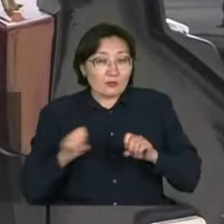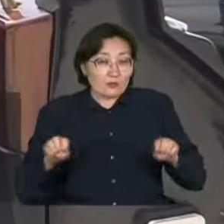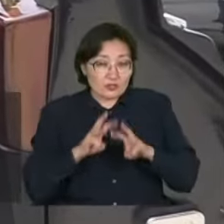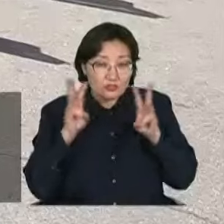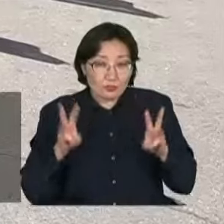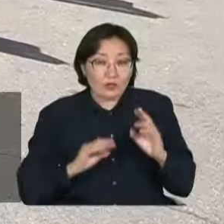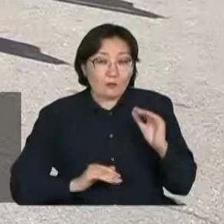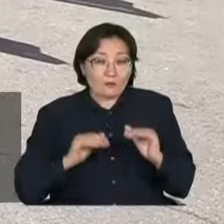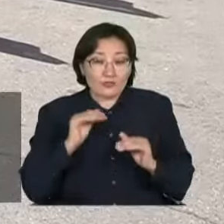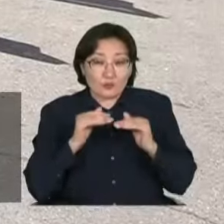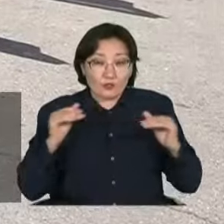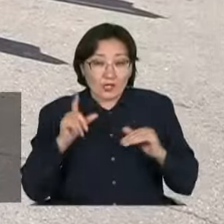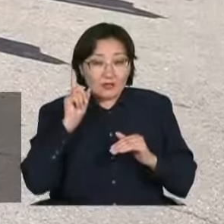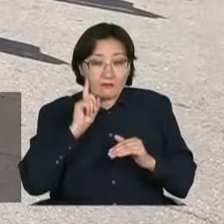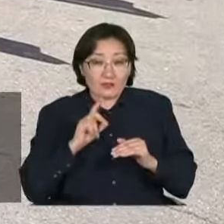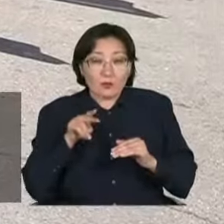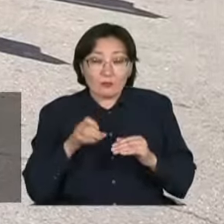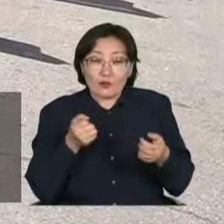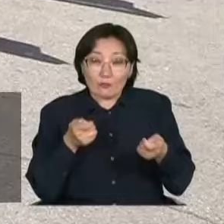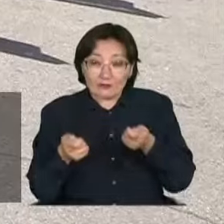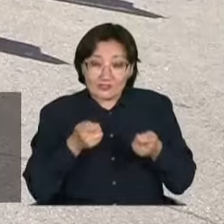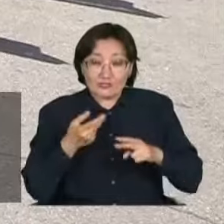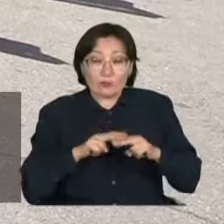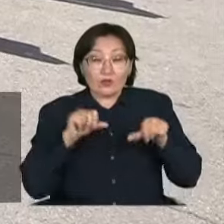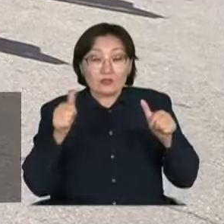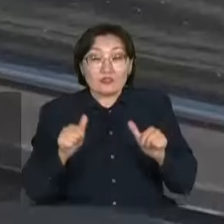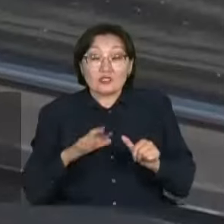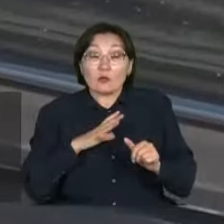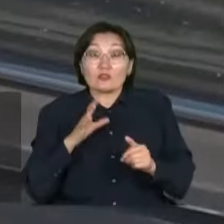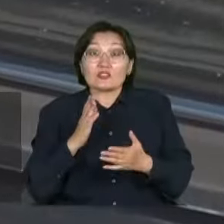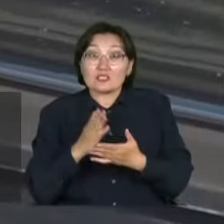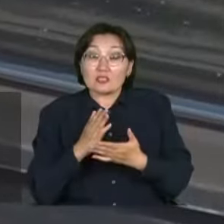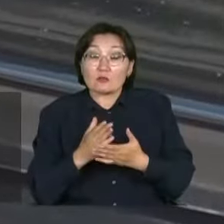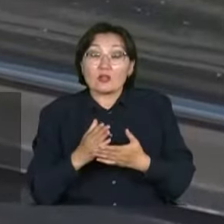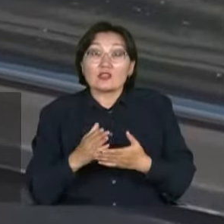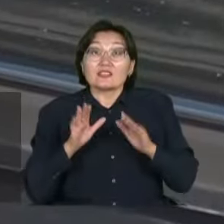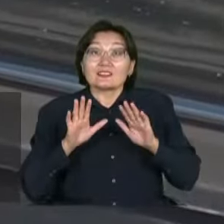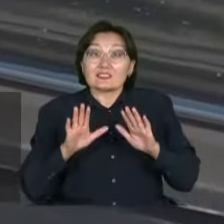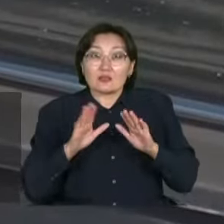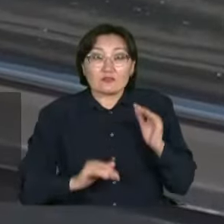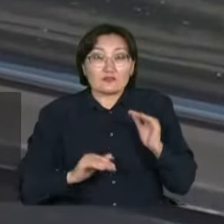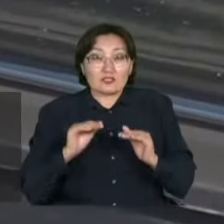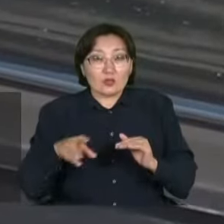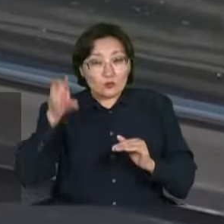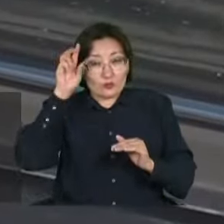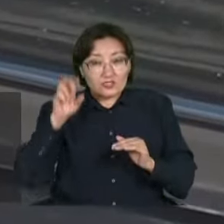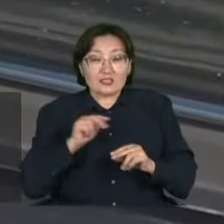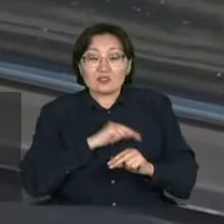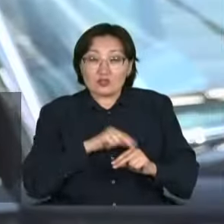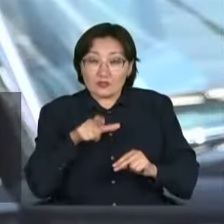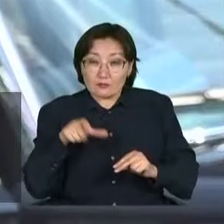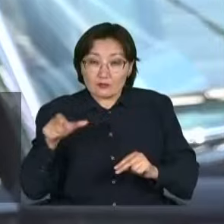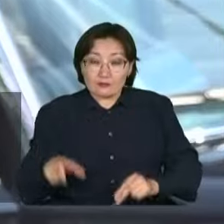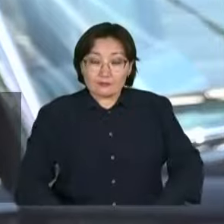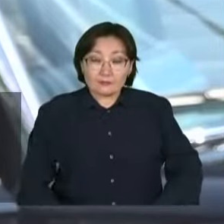обеспечивало высокий уровень комфорта при управлении. Эта модель была предназначена исключительно для высших государственных деятелей.